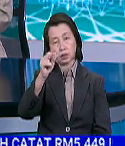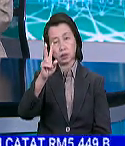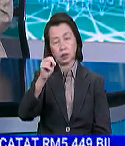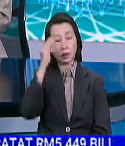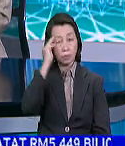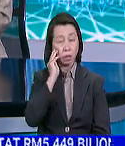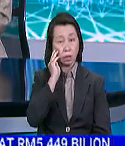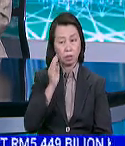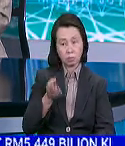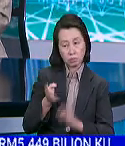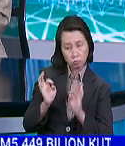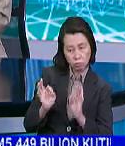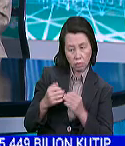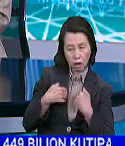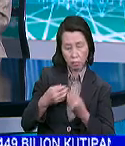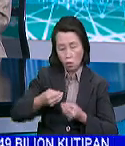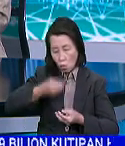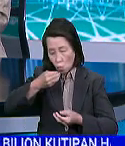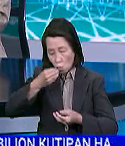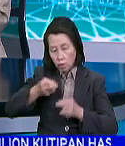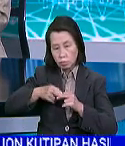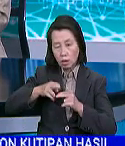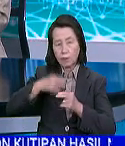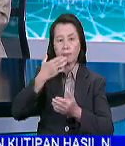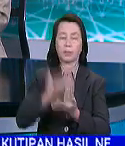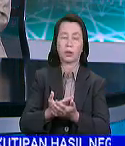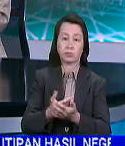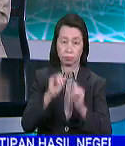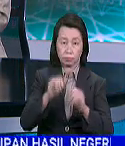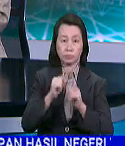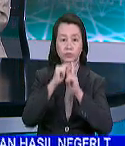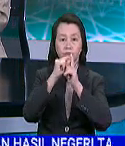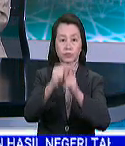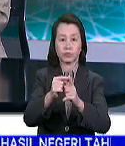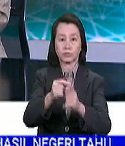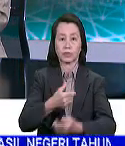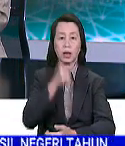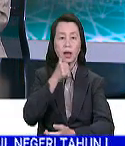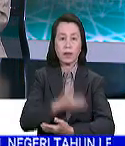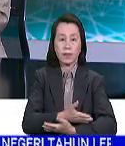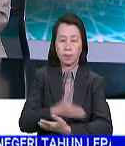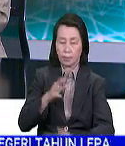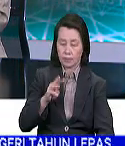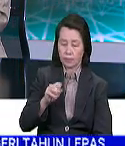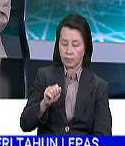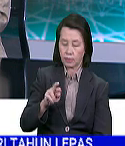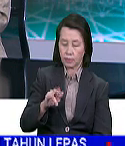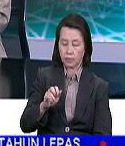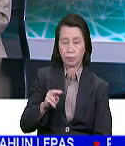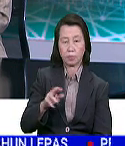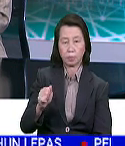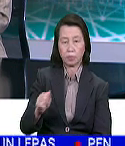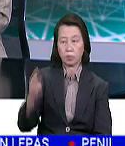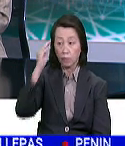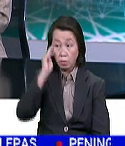hari ini dan mempunyai selera makan yang bertambah baik ia kenyataan Datin Paduka Marina memaklumkan Sunda tamu hadir dan